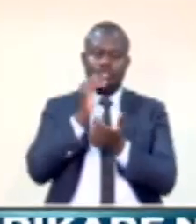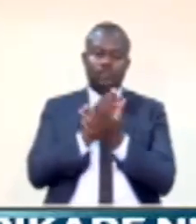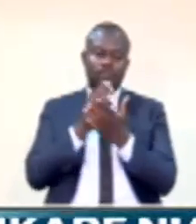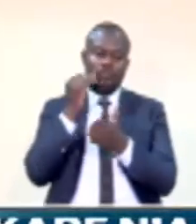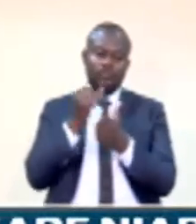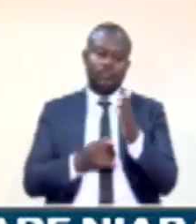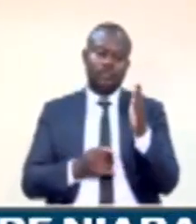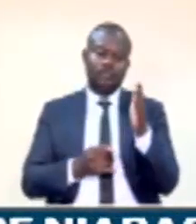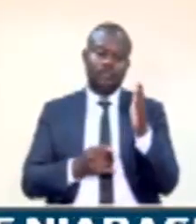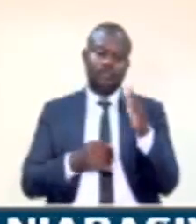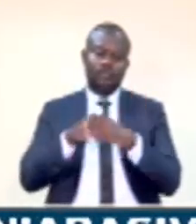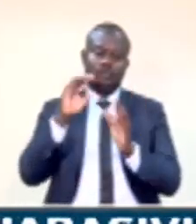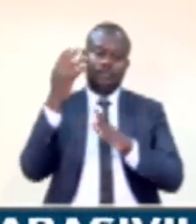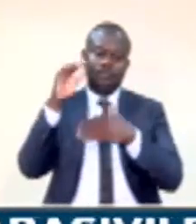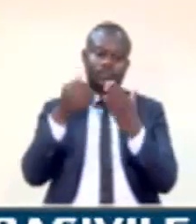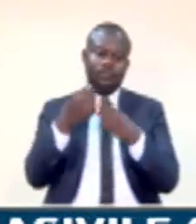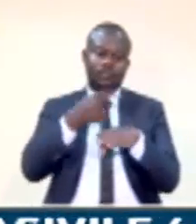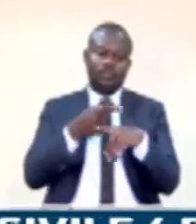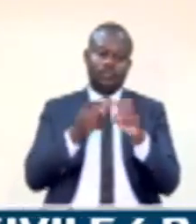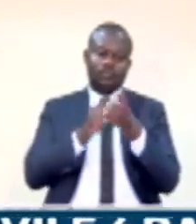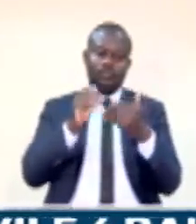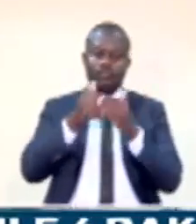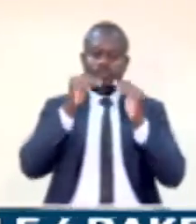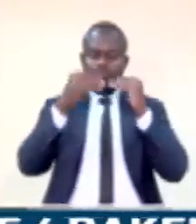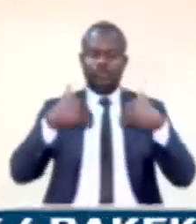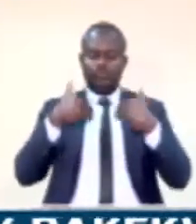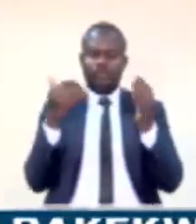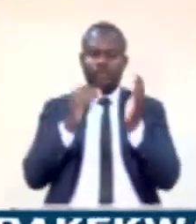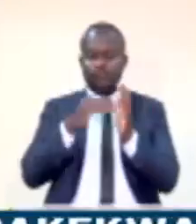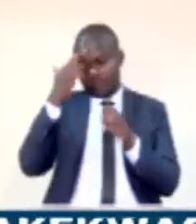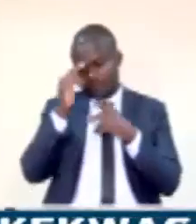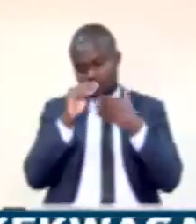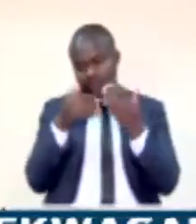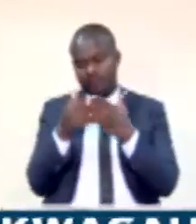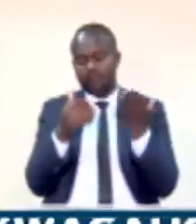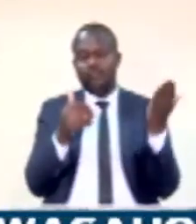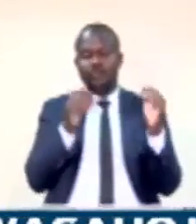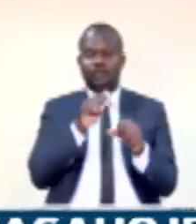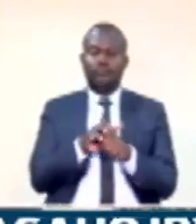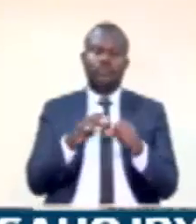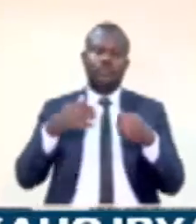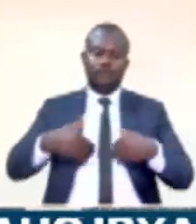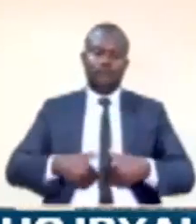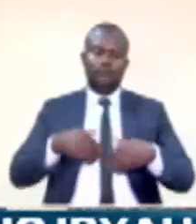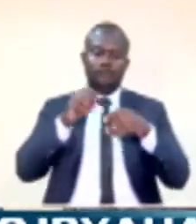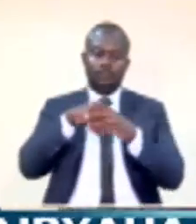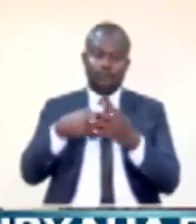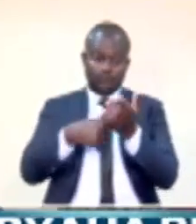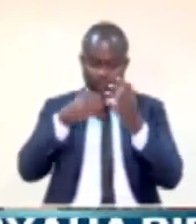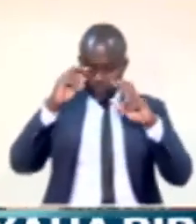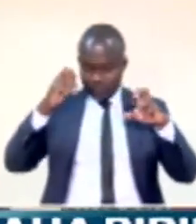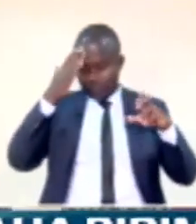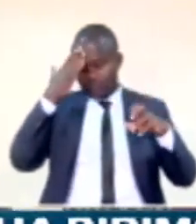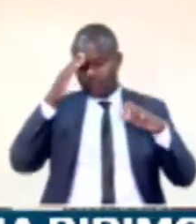SIDA. Mu kwizihiza uyu munsi kandi inzego z'ubuzima zongeye kwibutsa abaturage by'umwihariko urubyiruko kwitabira kwisuzumisha kugira ngo bamenye